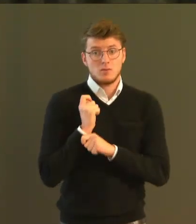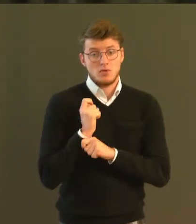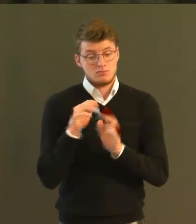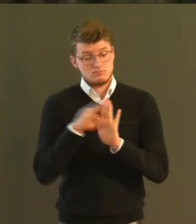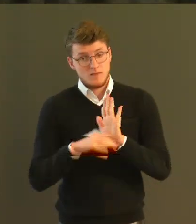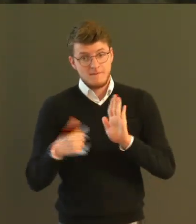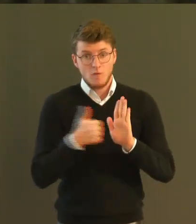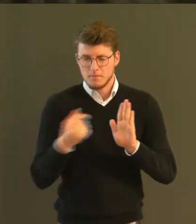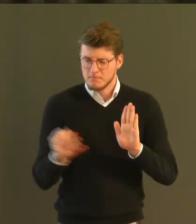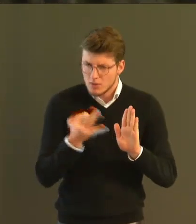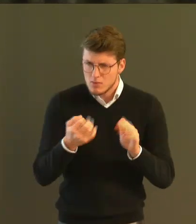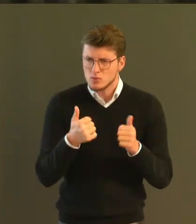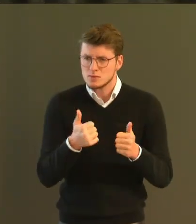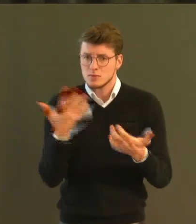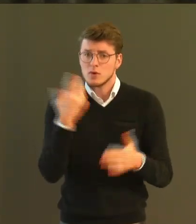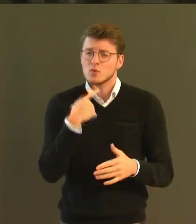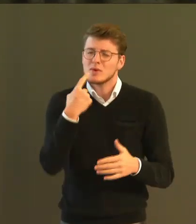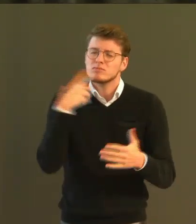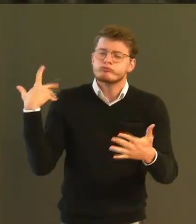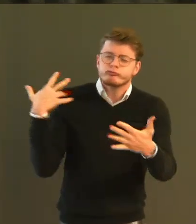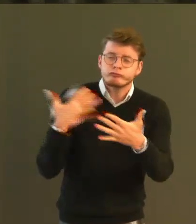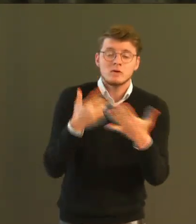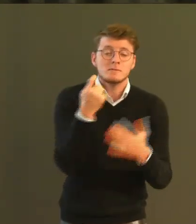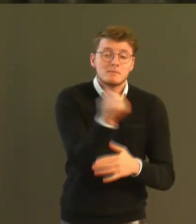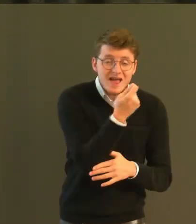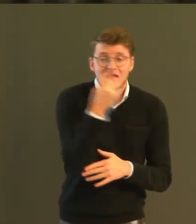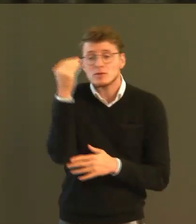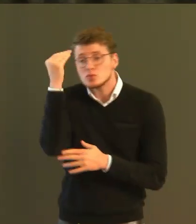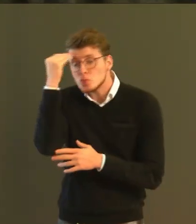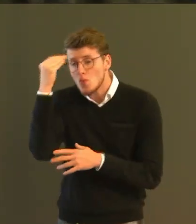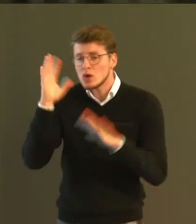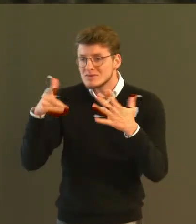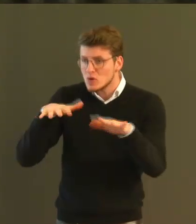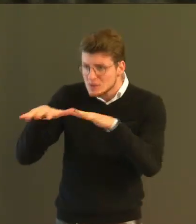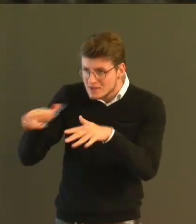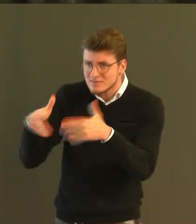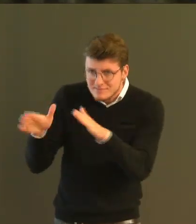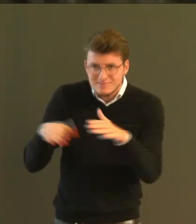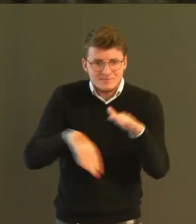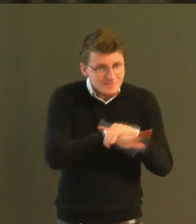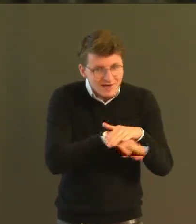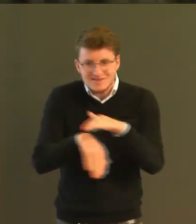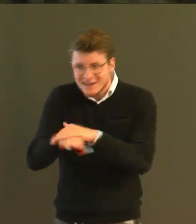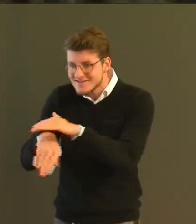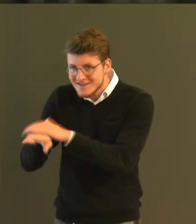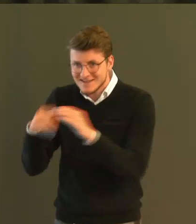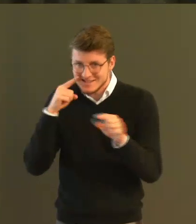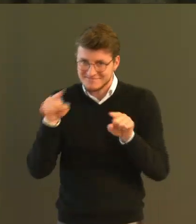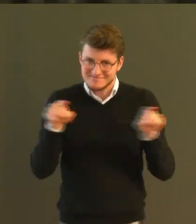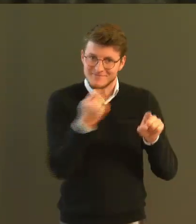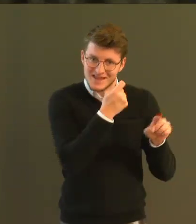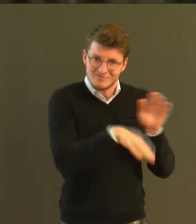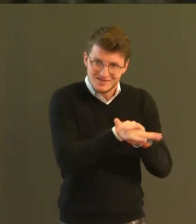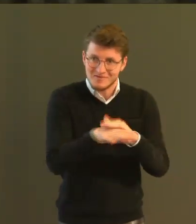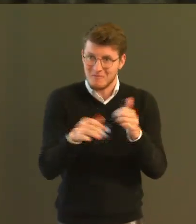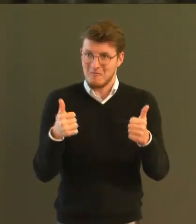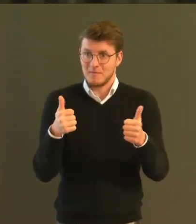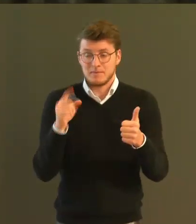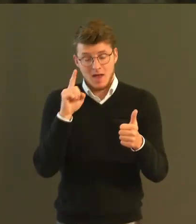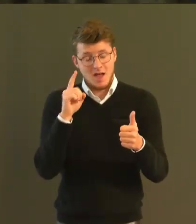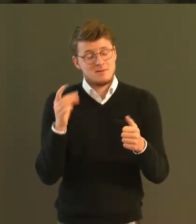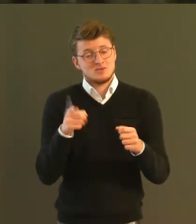les bombes des secours l'initiative des obstacles activité est une parfaire les guette traduire